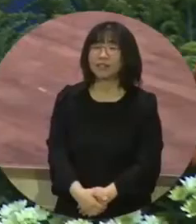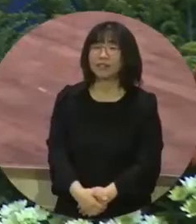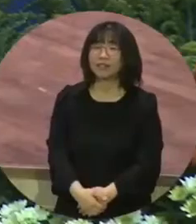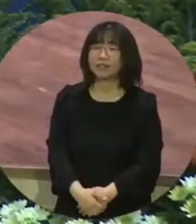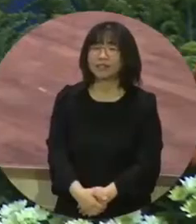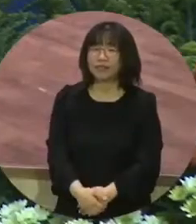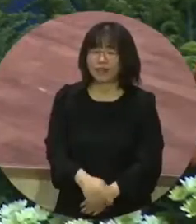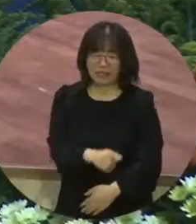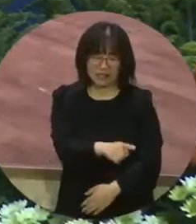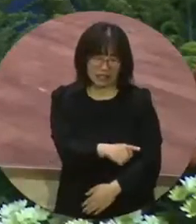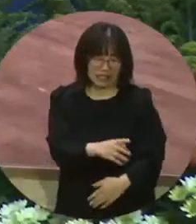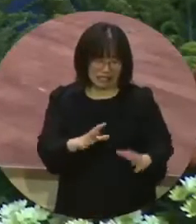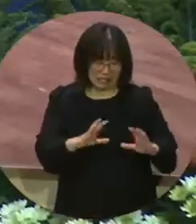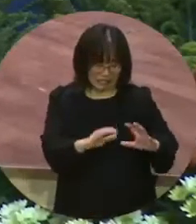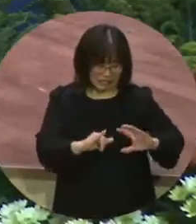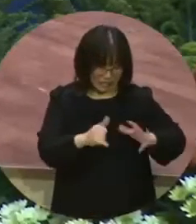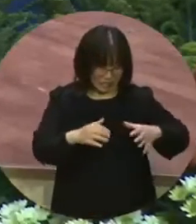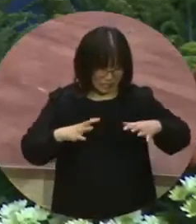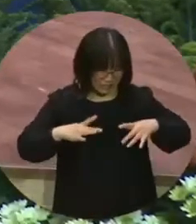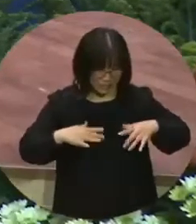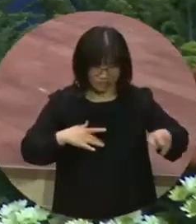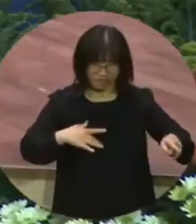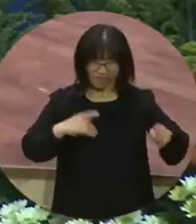왜 그래 어리석게 삽니까?